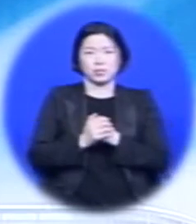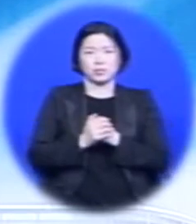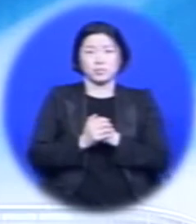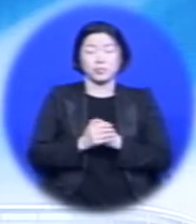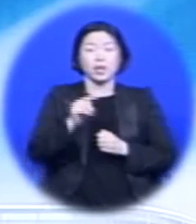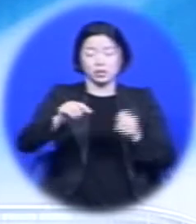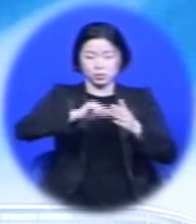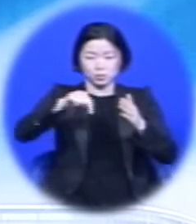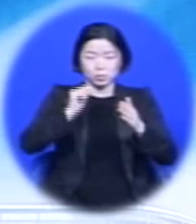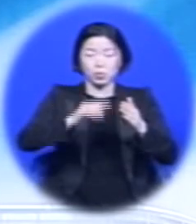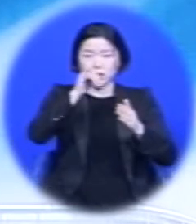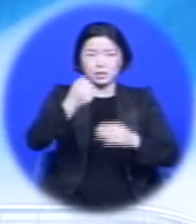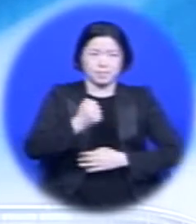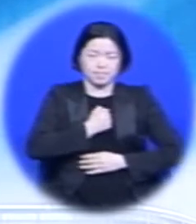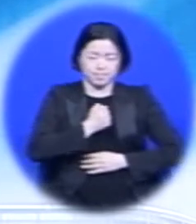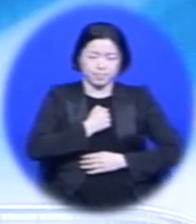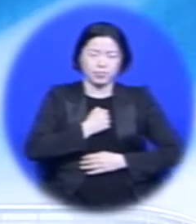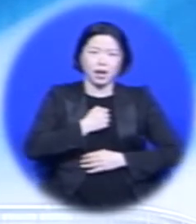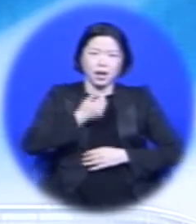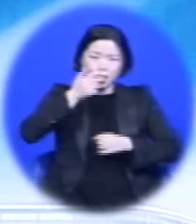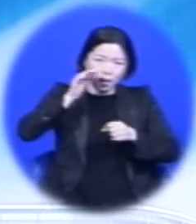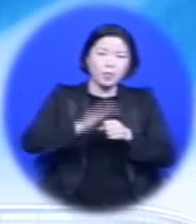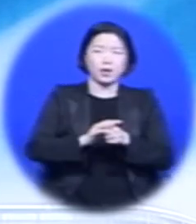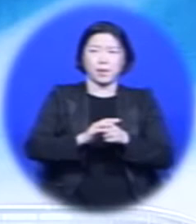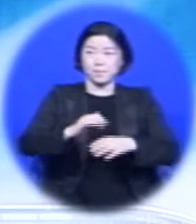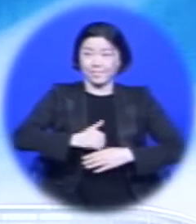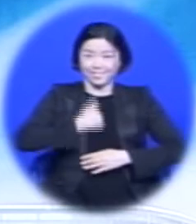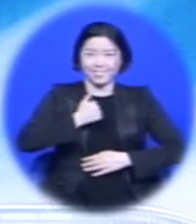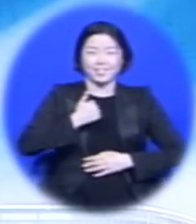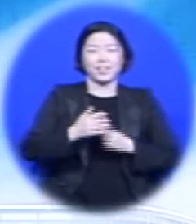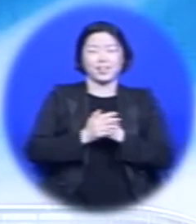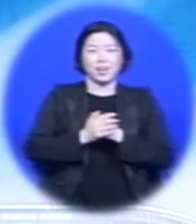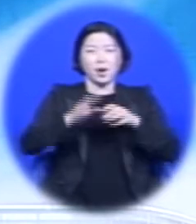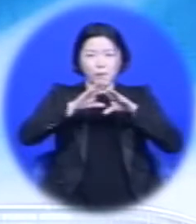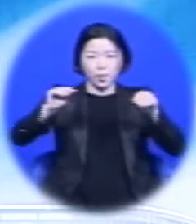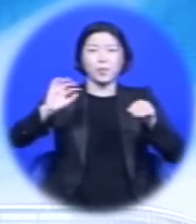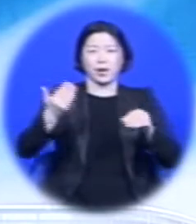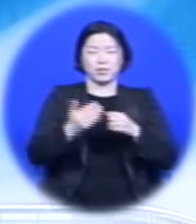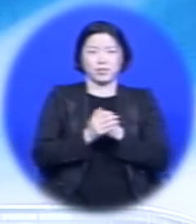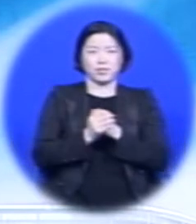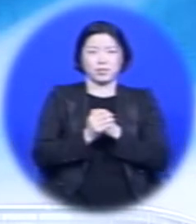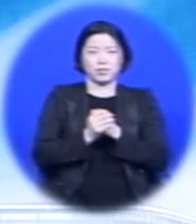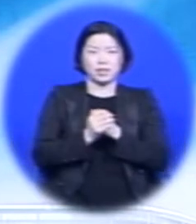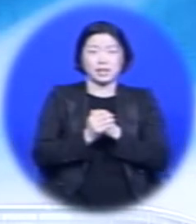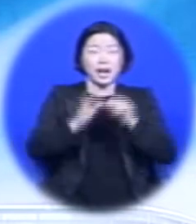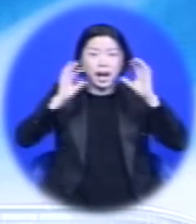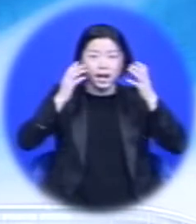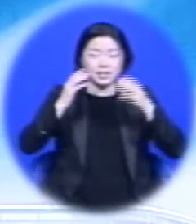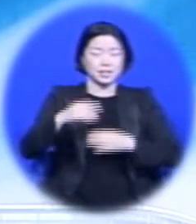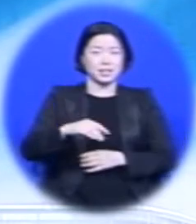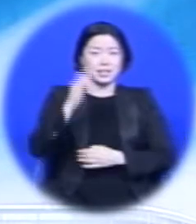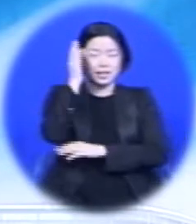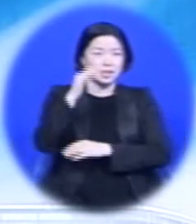그 속에 있는 답답함을, 억울함을, 분노를 풀어줘야 됩니다. 아이들의 이야기에 귀